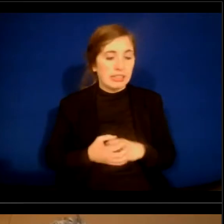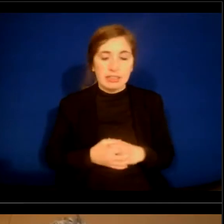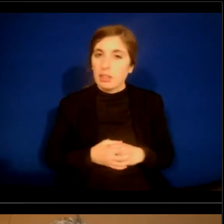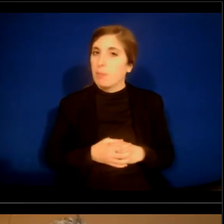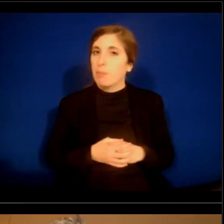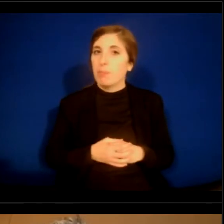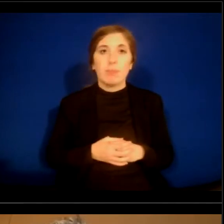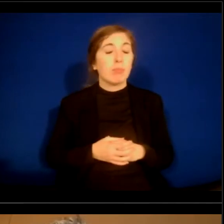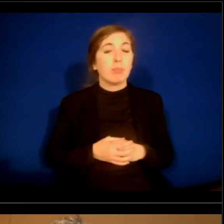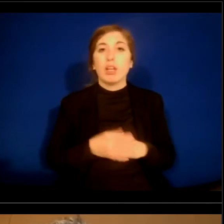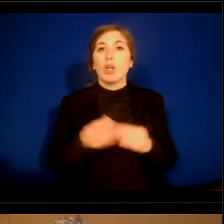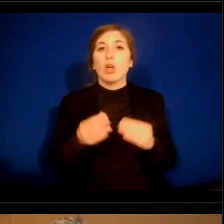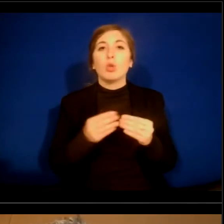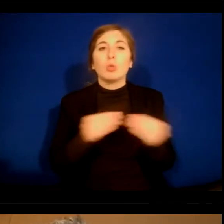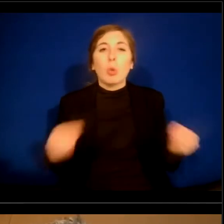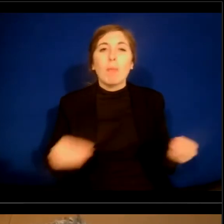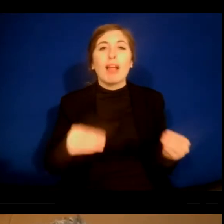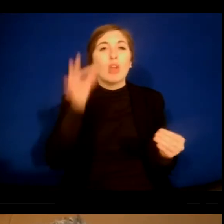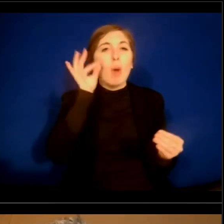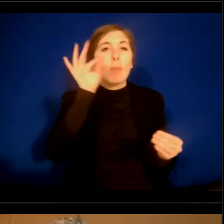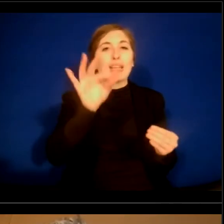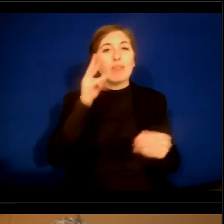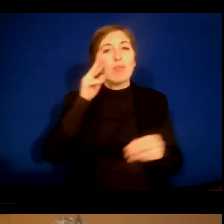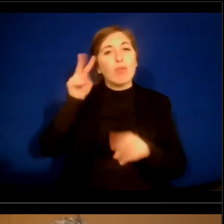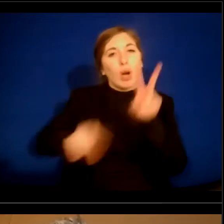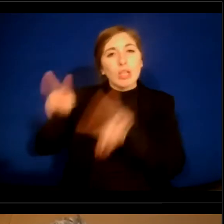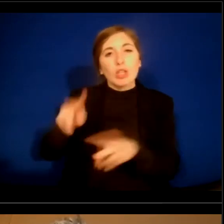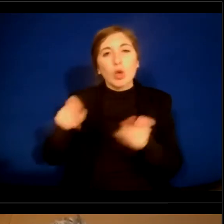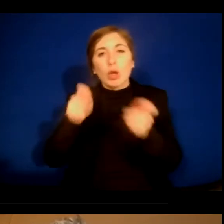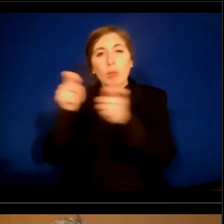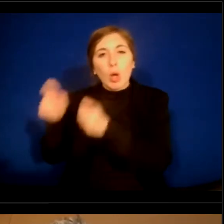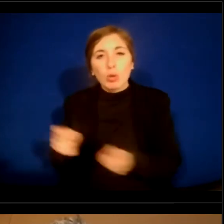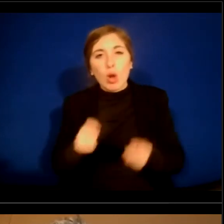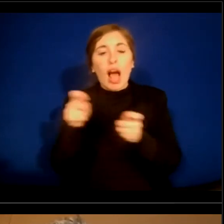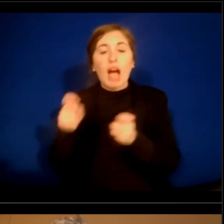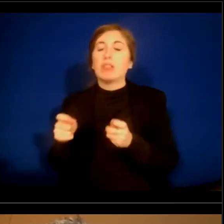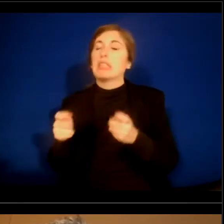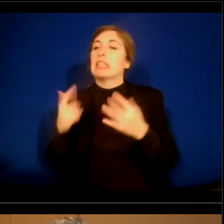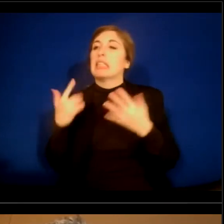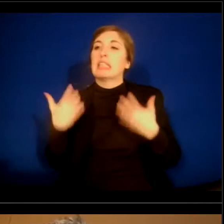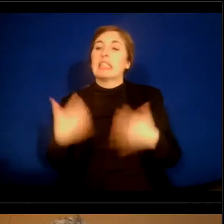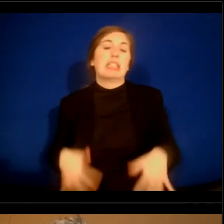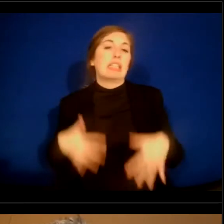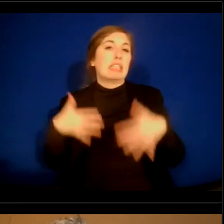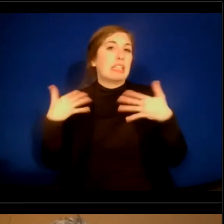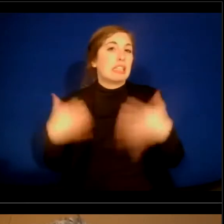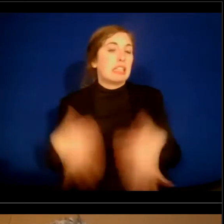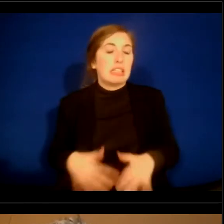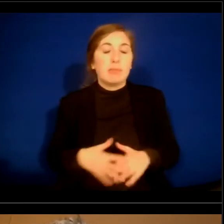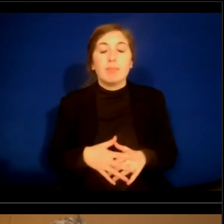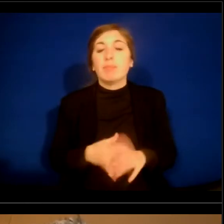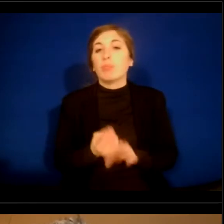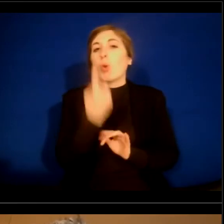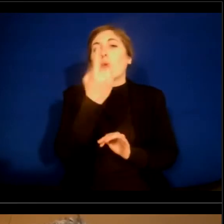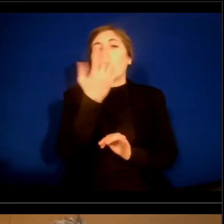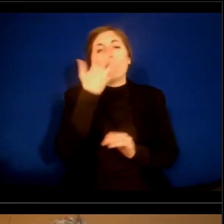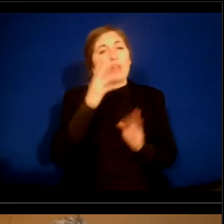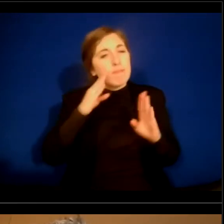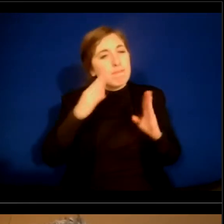utilizzare per gli assessment, per le valutazioni, ma un aspetto su cui ecco, vorrei soffermarmi un attimo è proprio